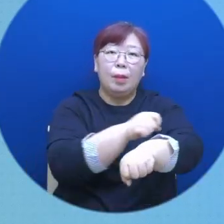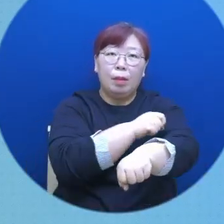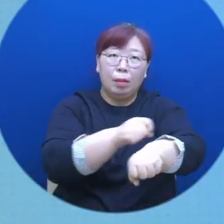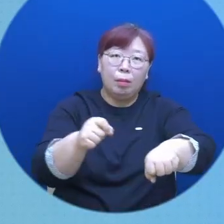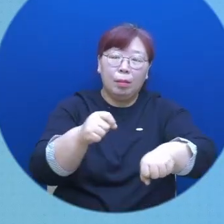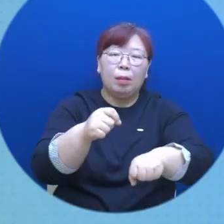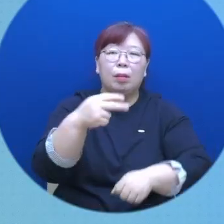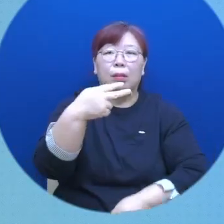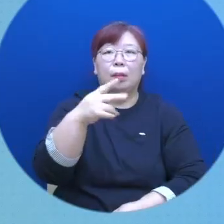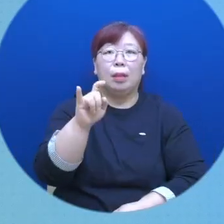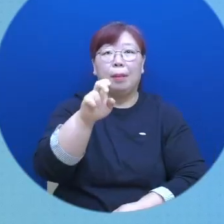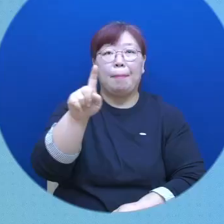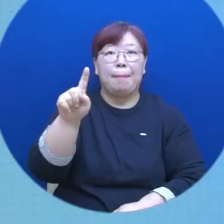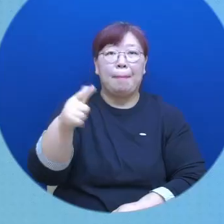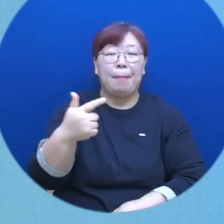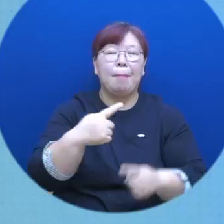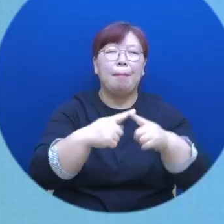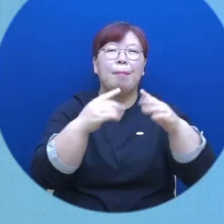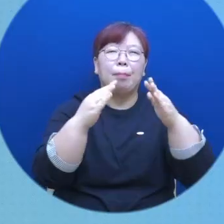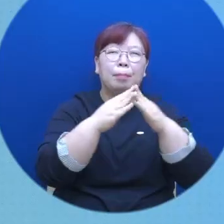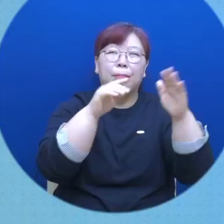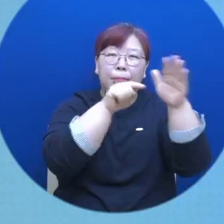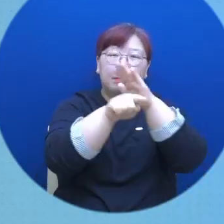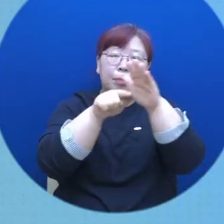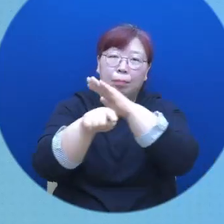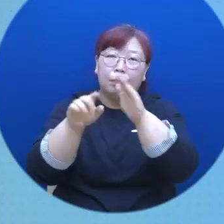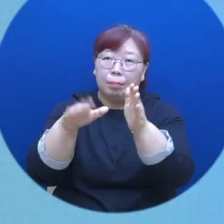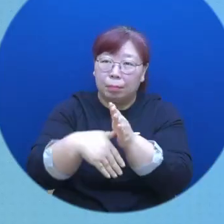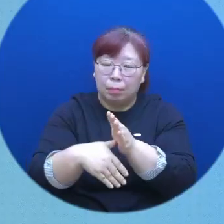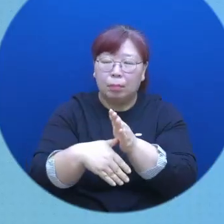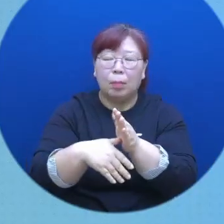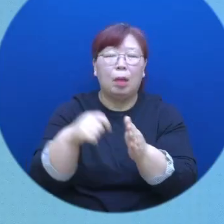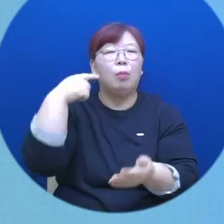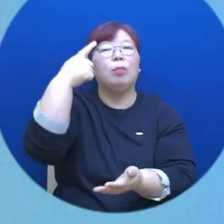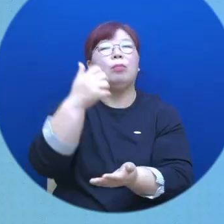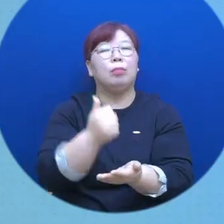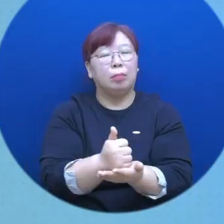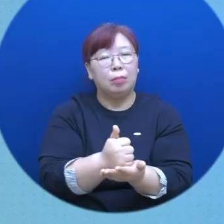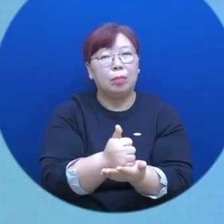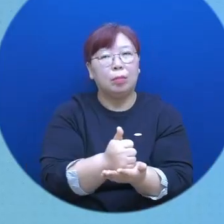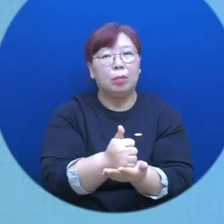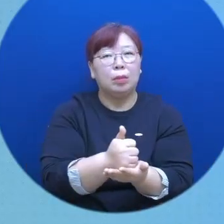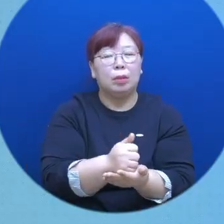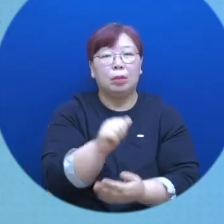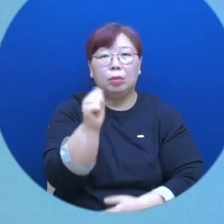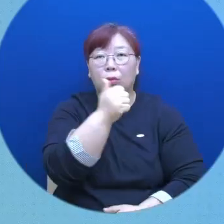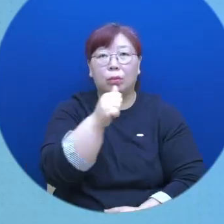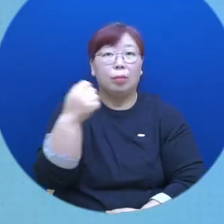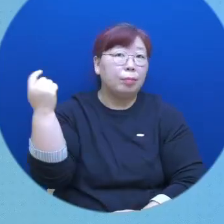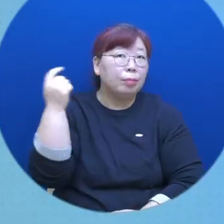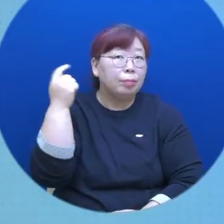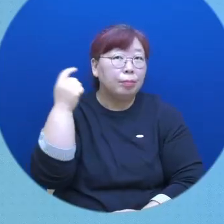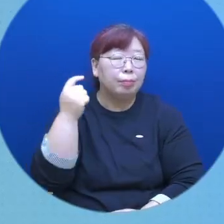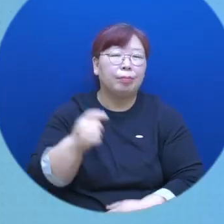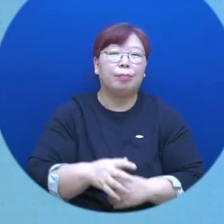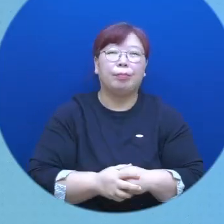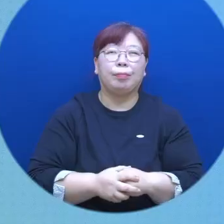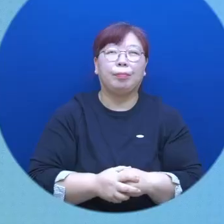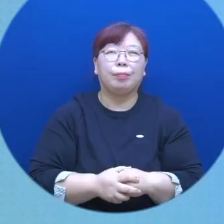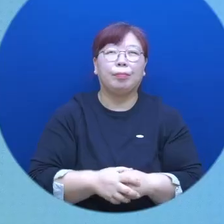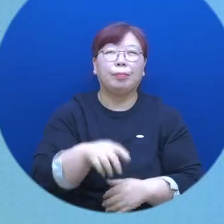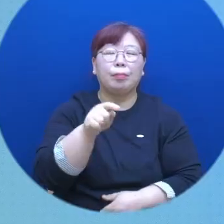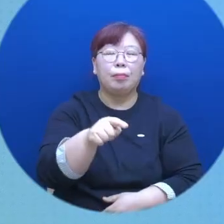교회를 방문하면서 목사님들이 목회 사역을 우리에게 소개해 주었고, 그